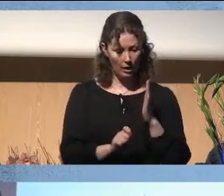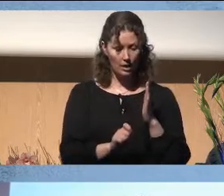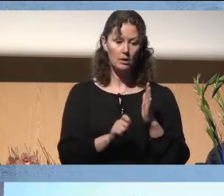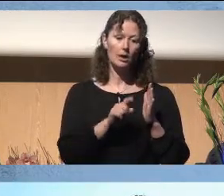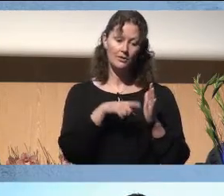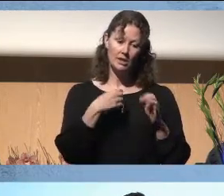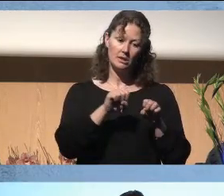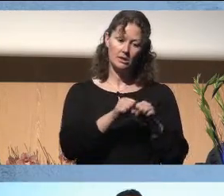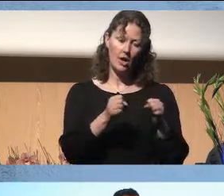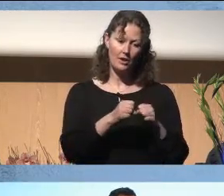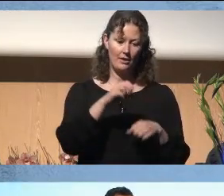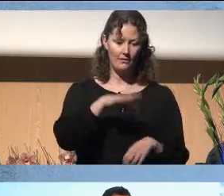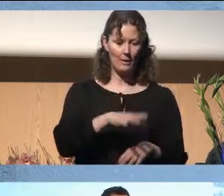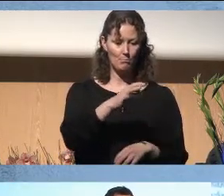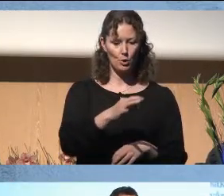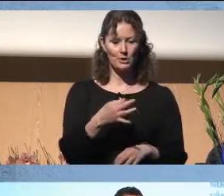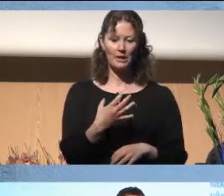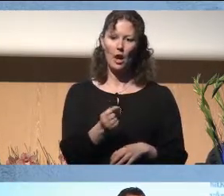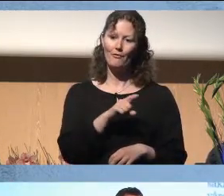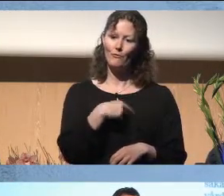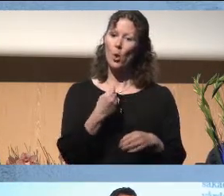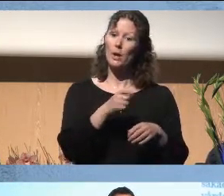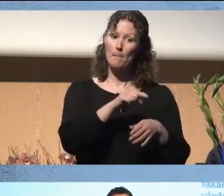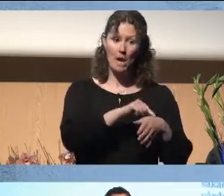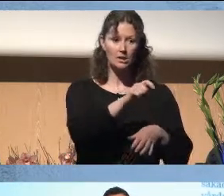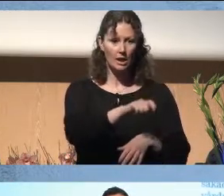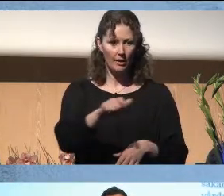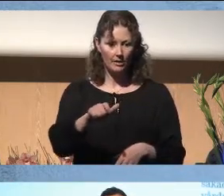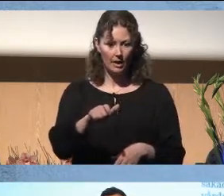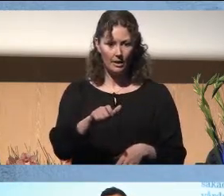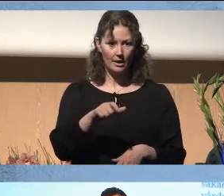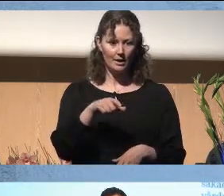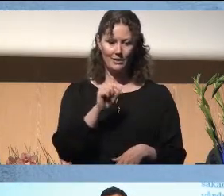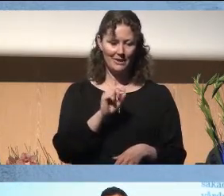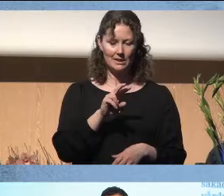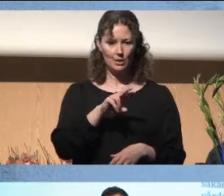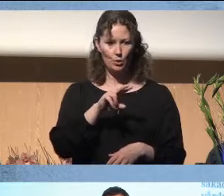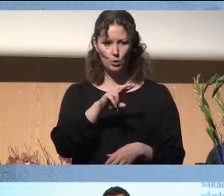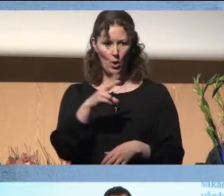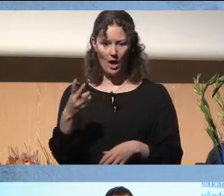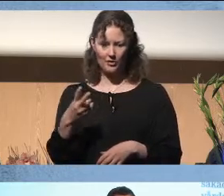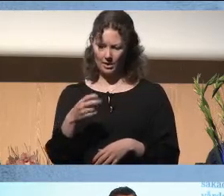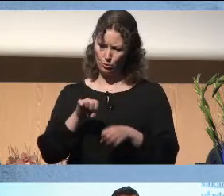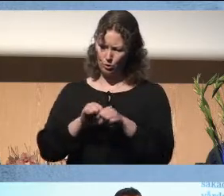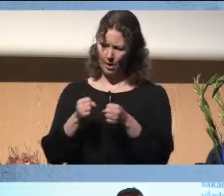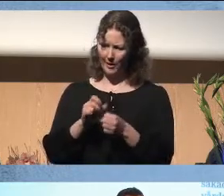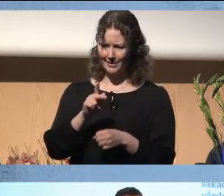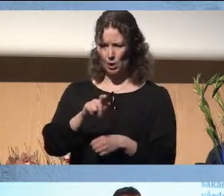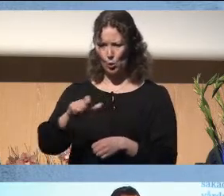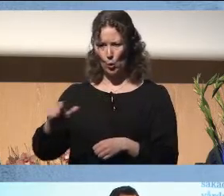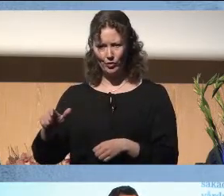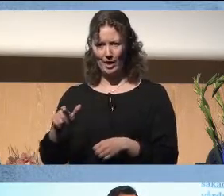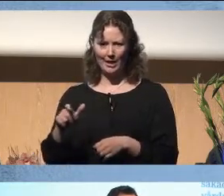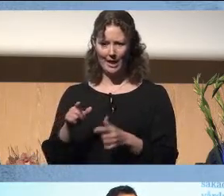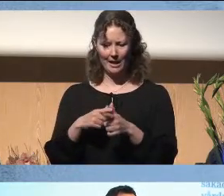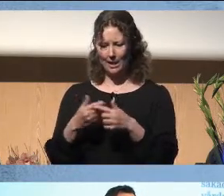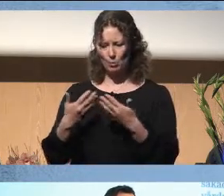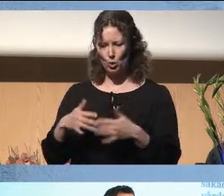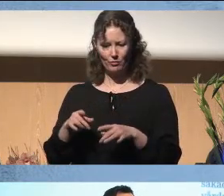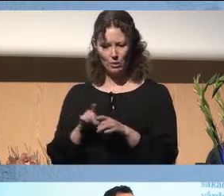skadar 15% av våra patienter. Det finns inte i någon annan bransch ska säga att man skadar sina kunder eller produkter i den